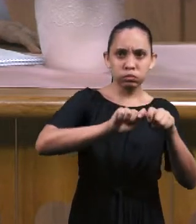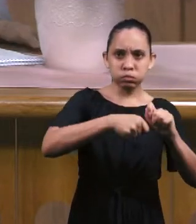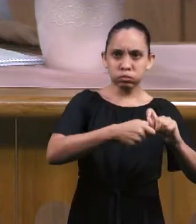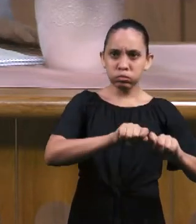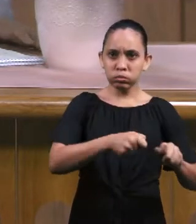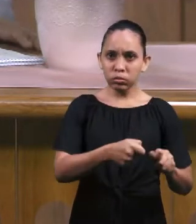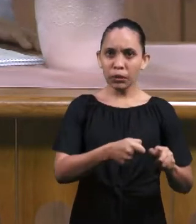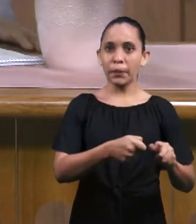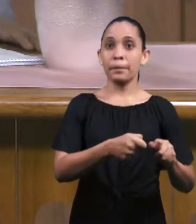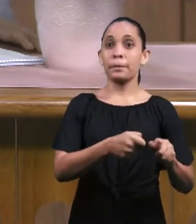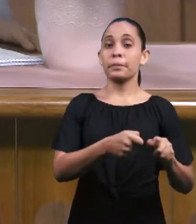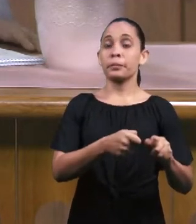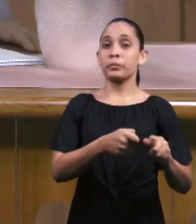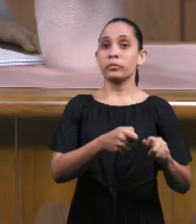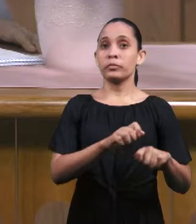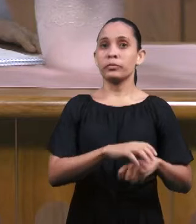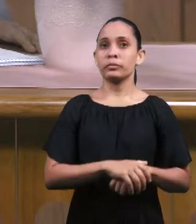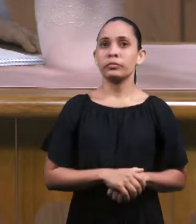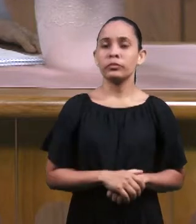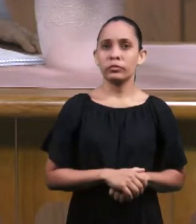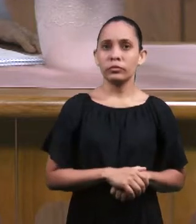trois